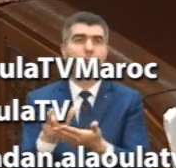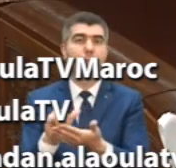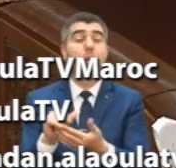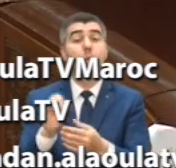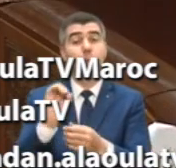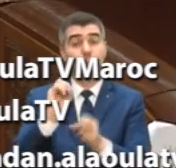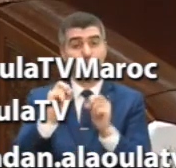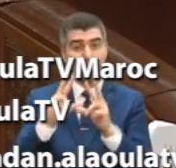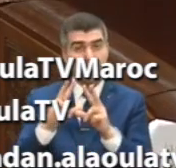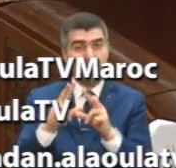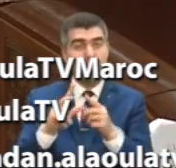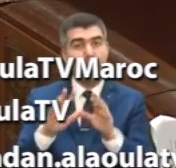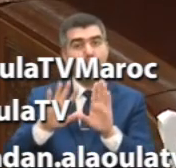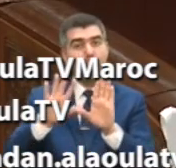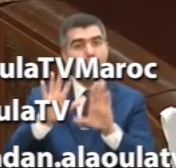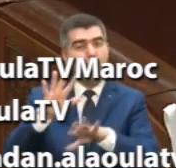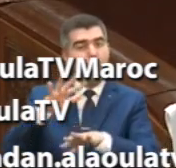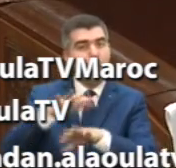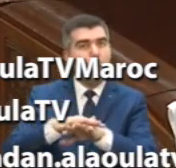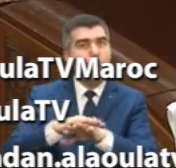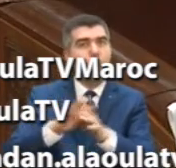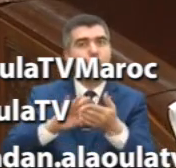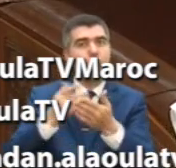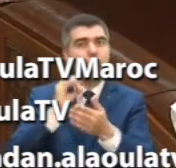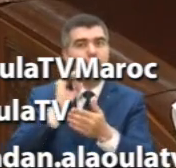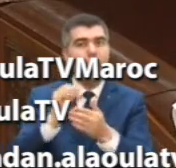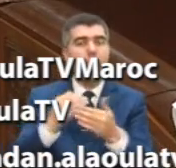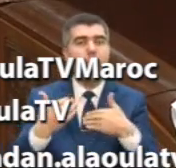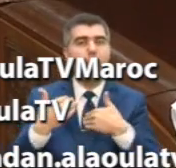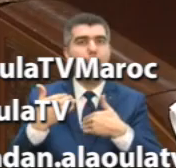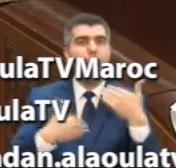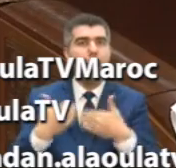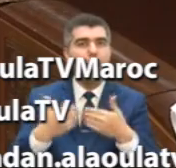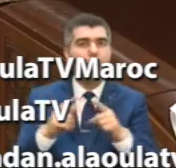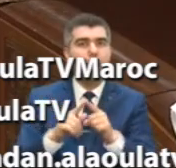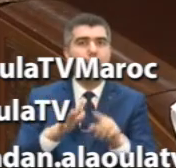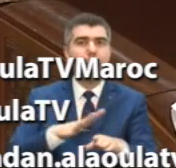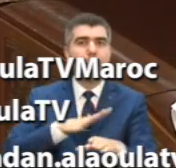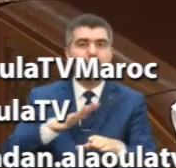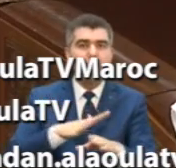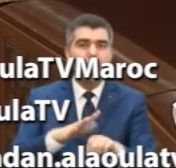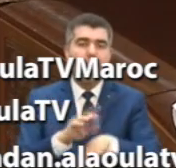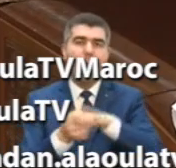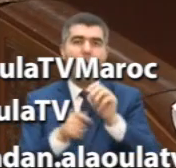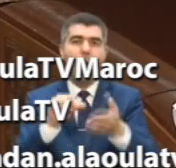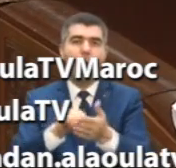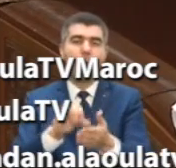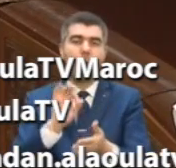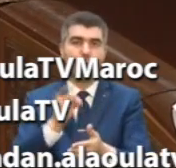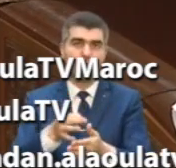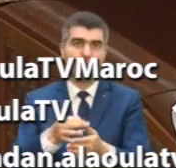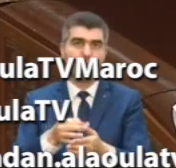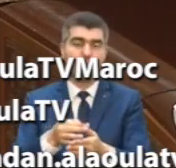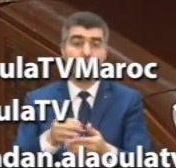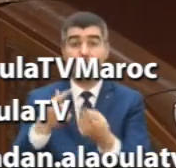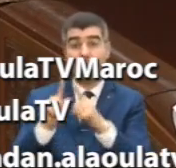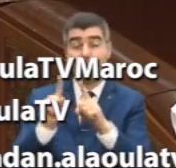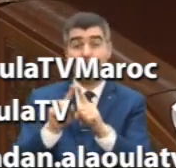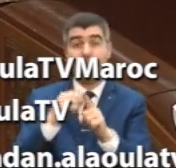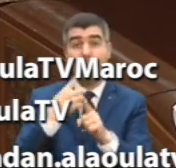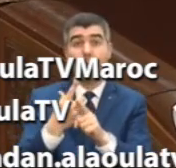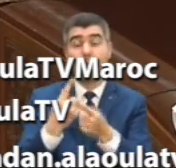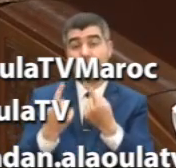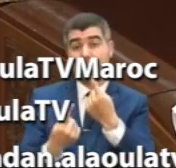تأكيد على استقطاب جميع الأشخاص في وضعية إعاقة سواء كانوا في المدن أو كانوا في القرى، ولا كانوا في القرى كيكون أفضل.